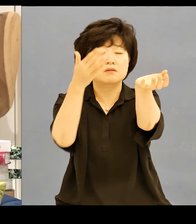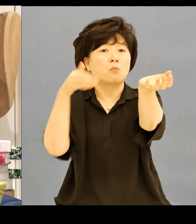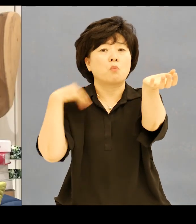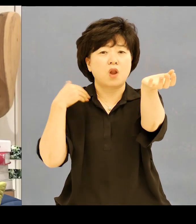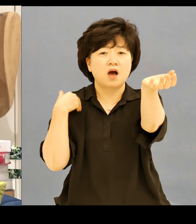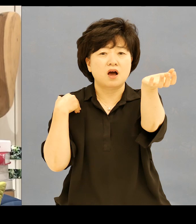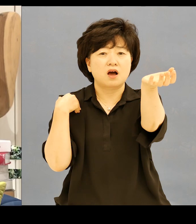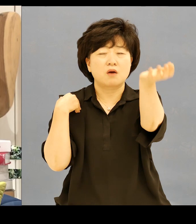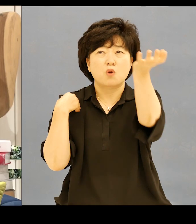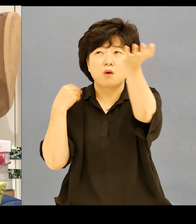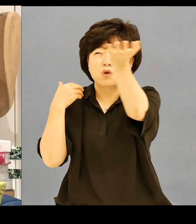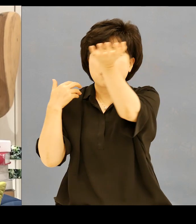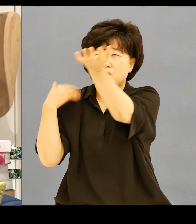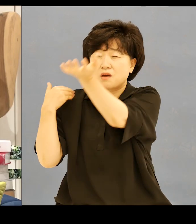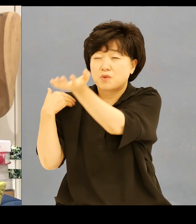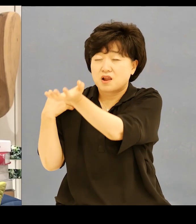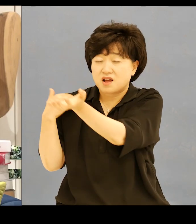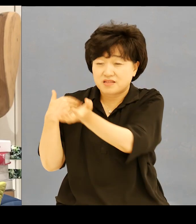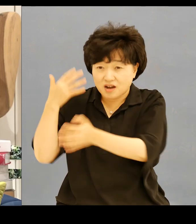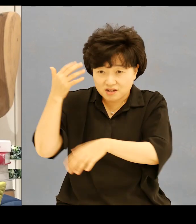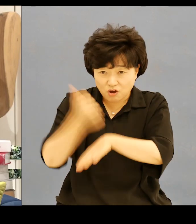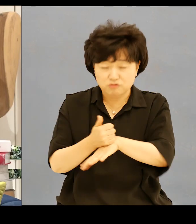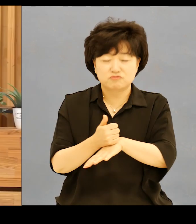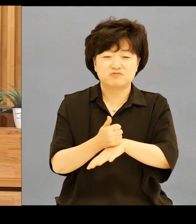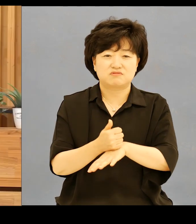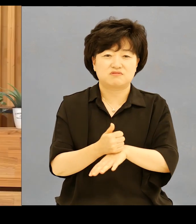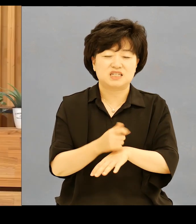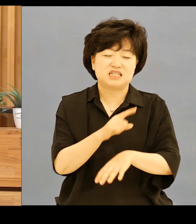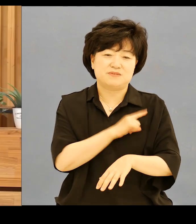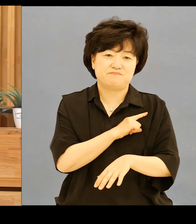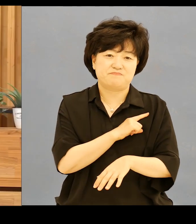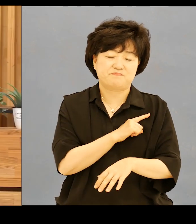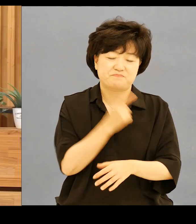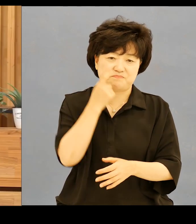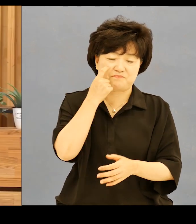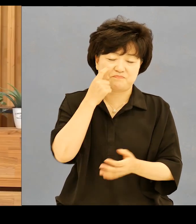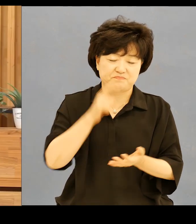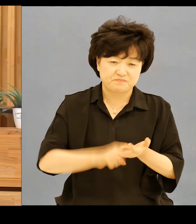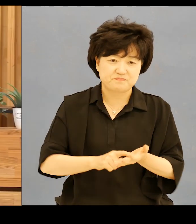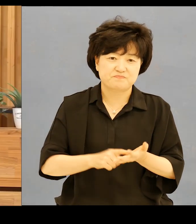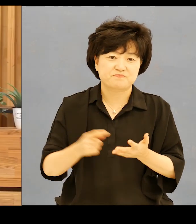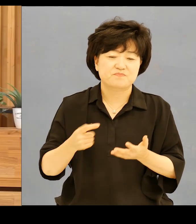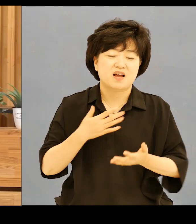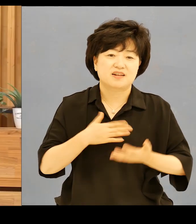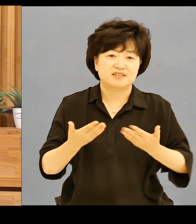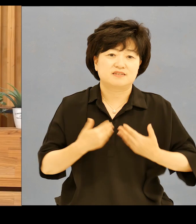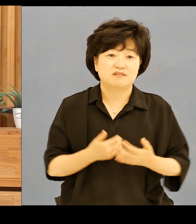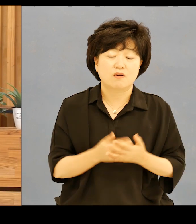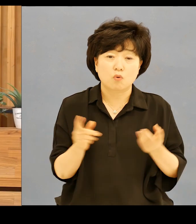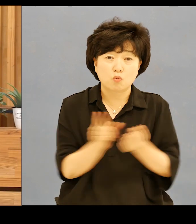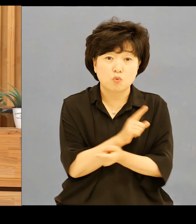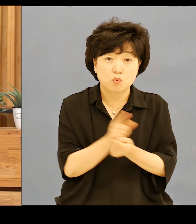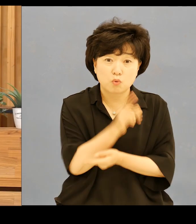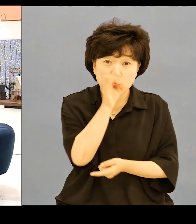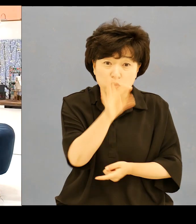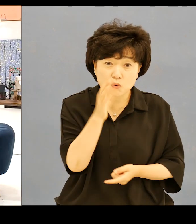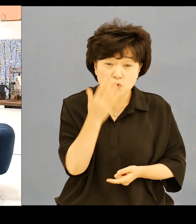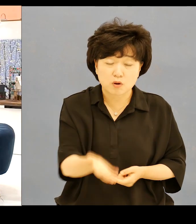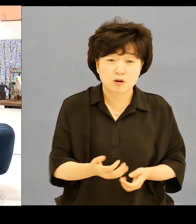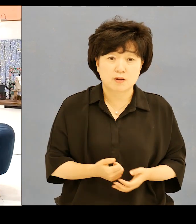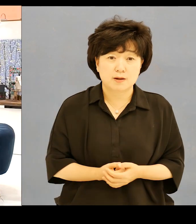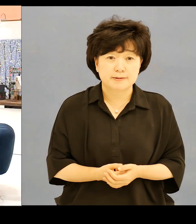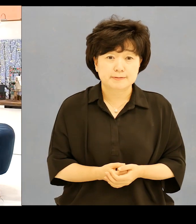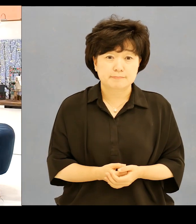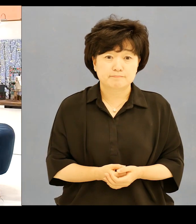제 왼쪽 팔 병명을 알게 된 됐군요. 거예요. 그게 흔하지 않은 병이겠죠? 그러니까 고칠 수가 없는 병인가요?